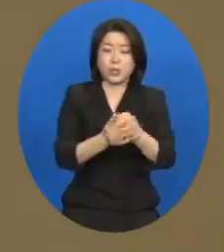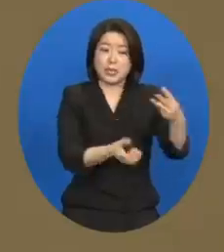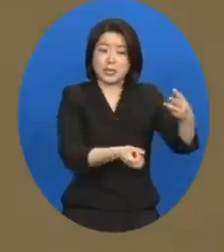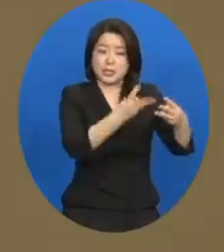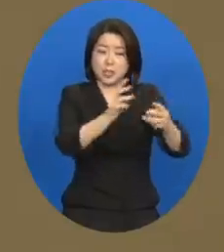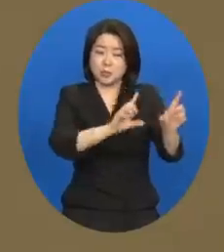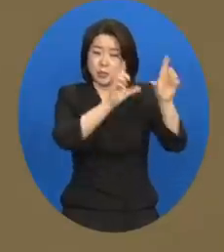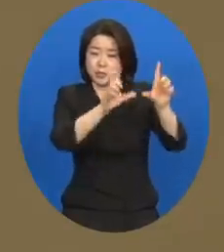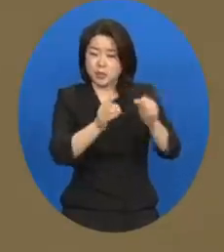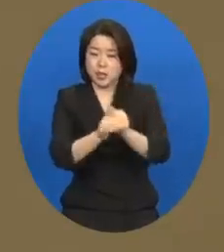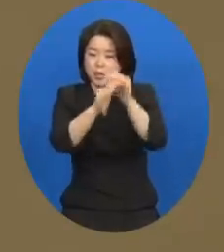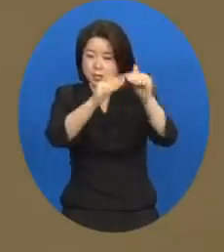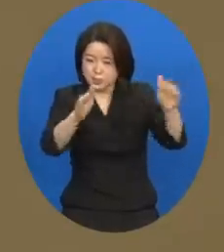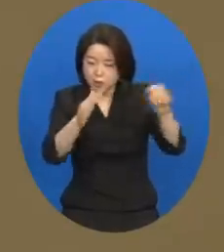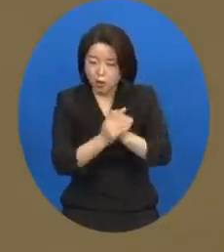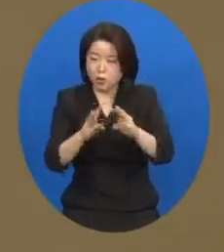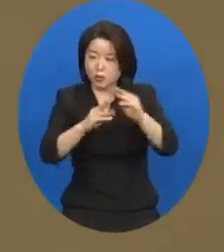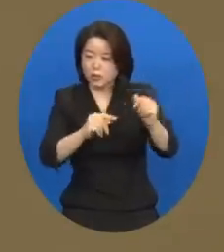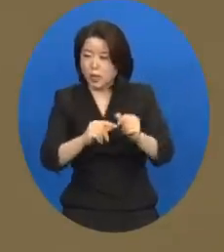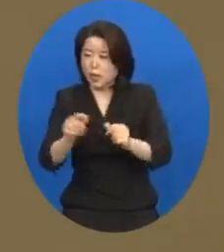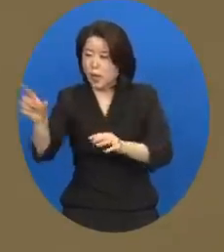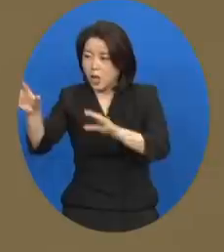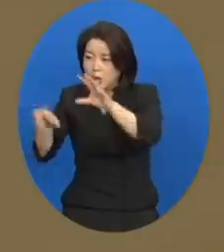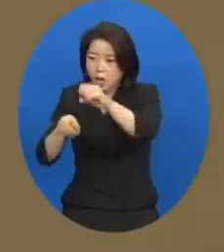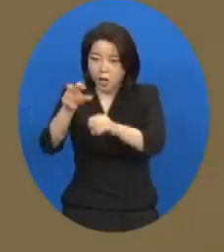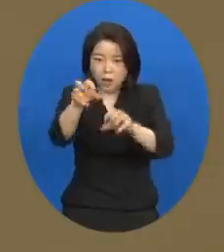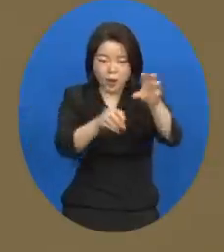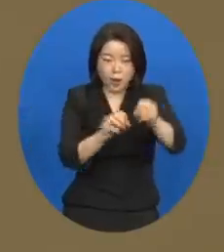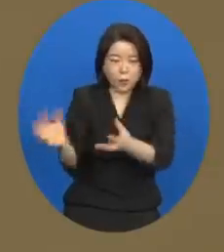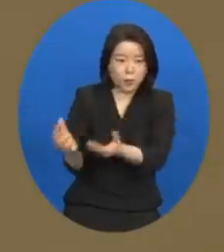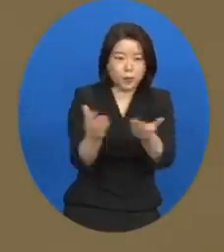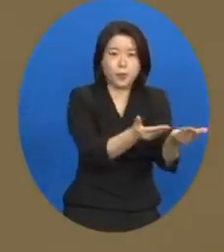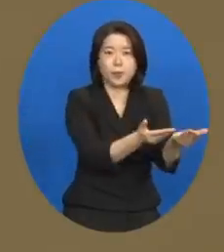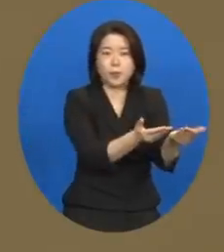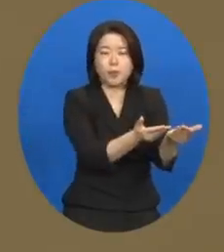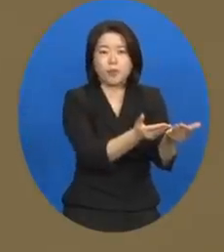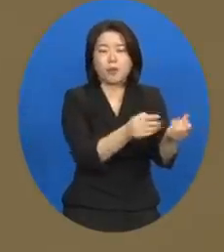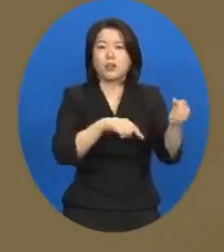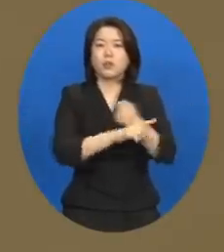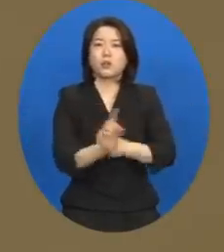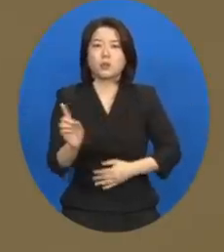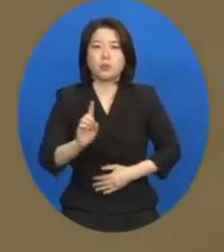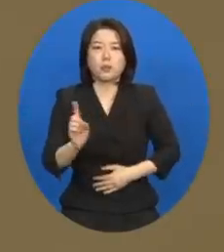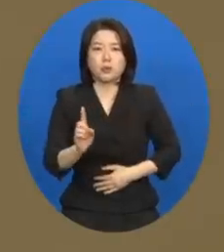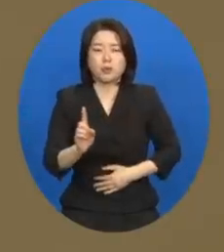살 성읍과 그리고 땅을 내어놓게 그렇게 만드신 이유가 뭘까?